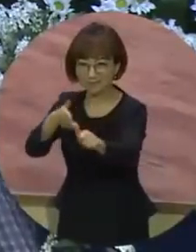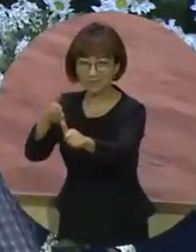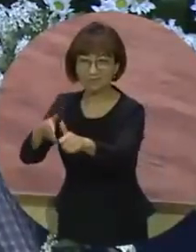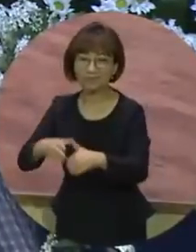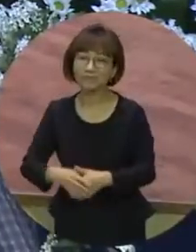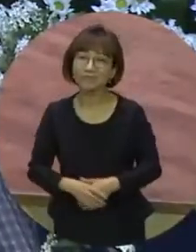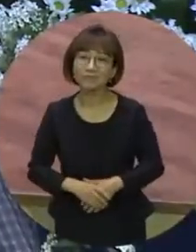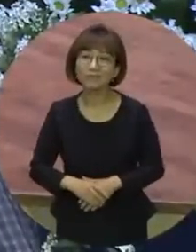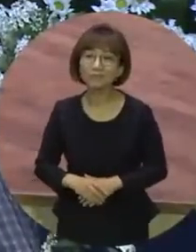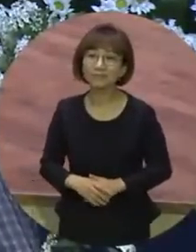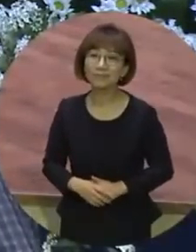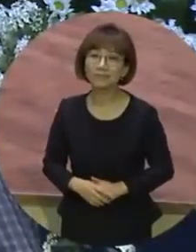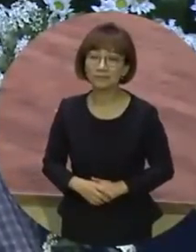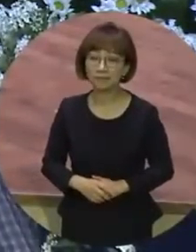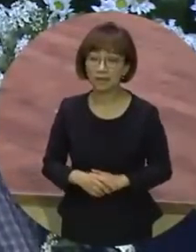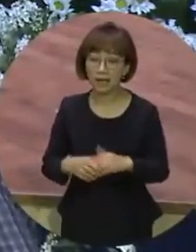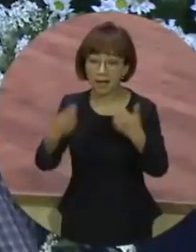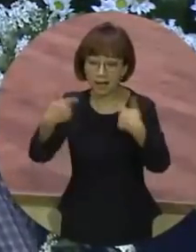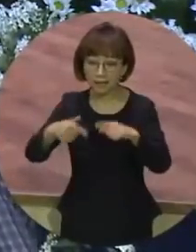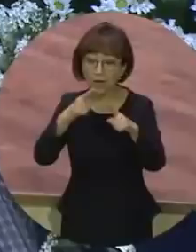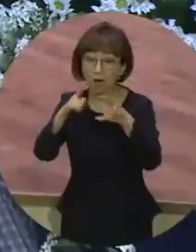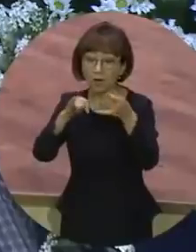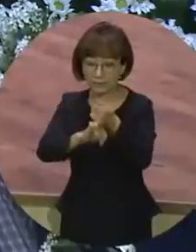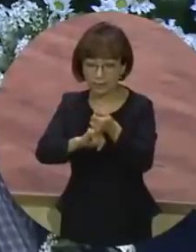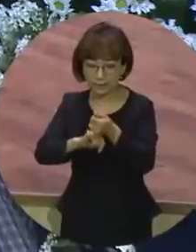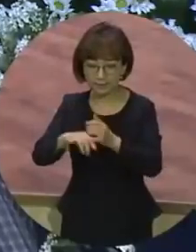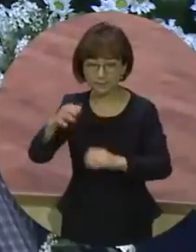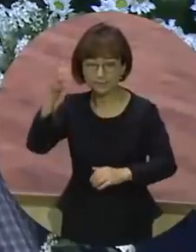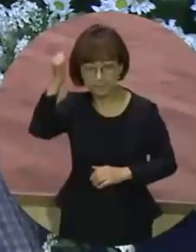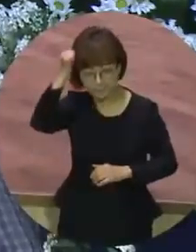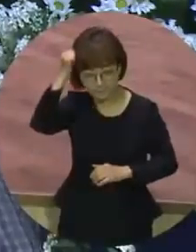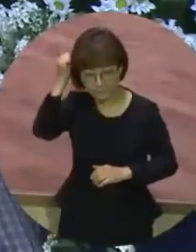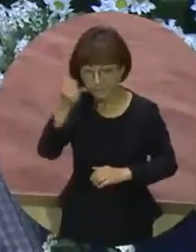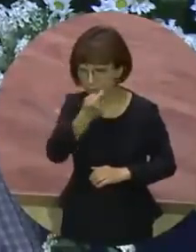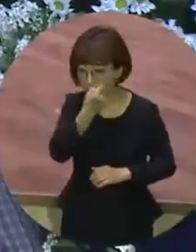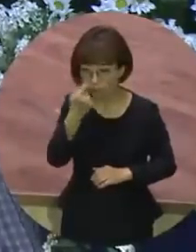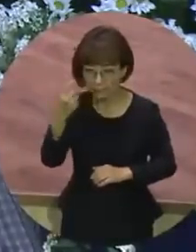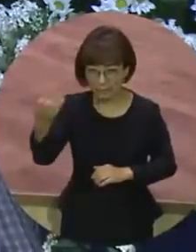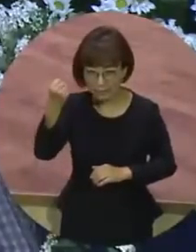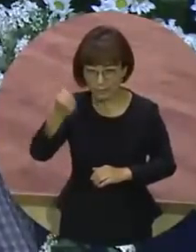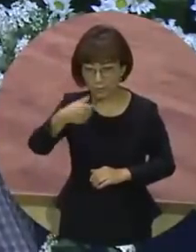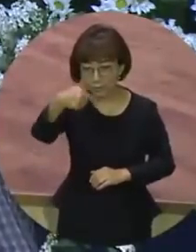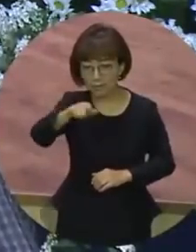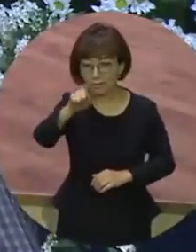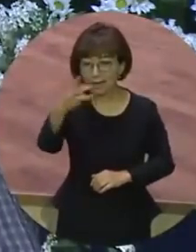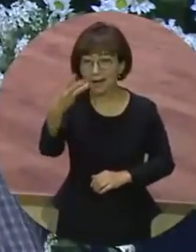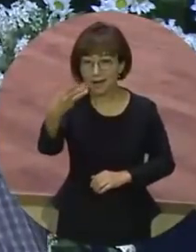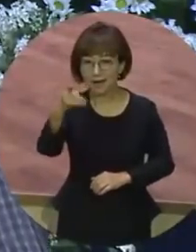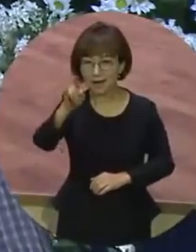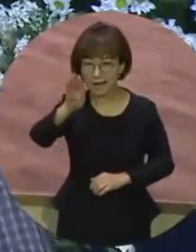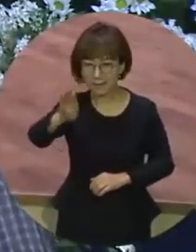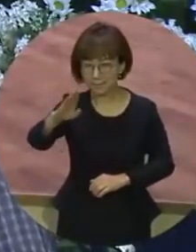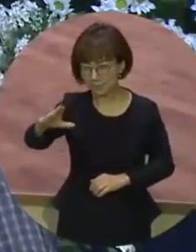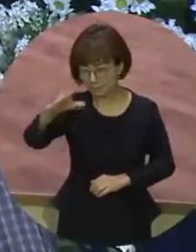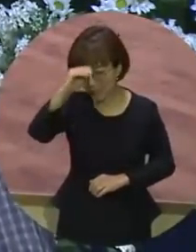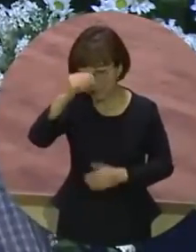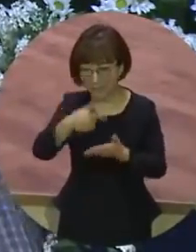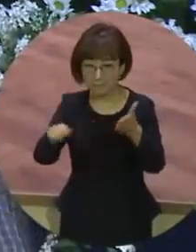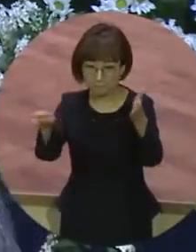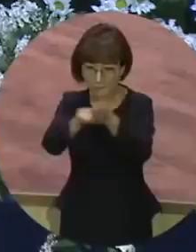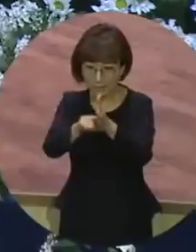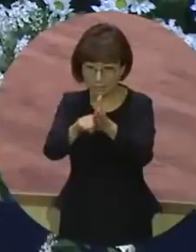앞에서 언약적 시각을 가지고 갈렙처럼 믿음에 무한 도전하는 새로운 시작이 되기를 주님으로